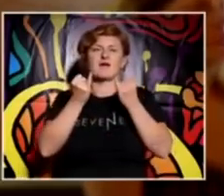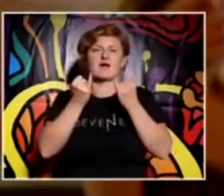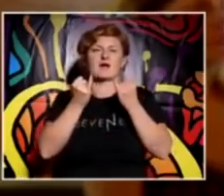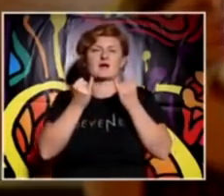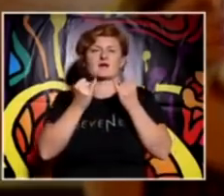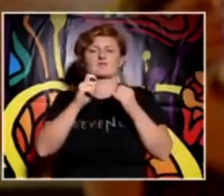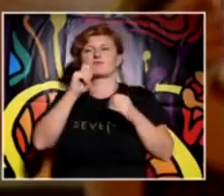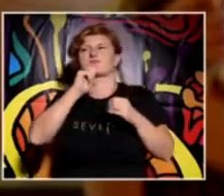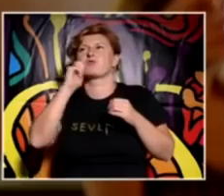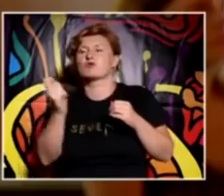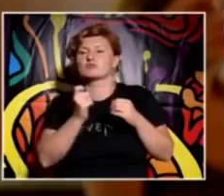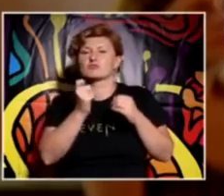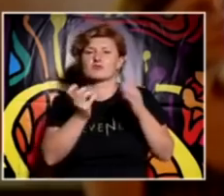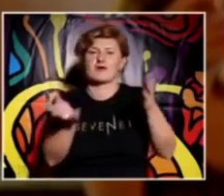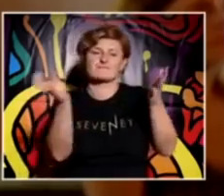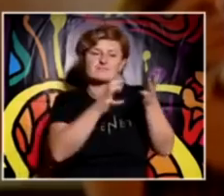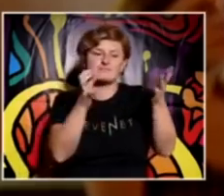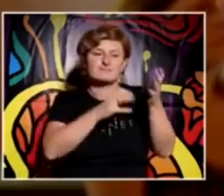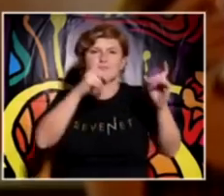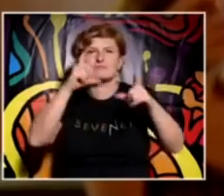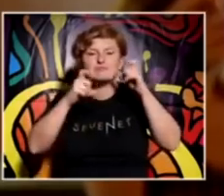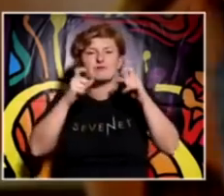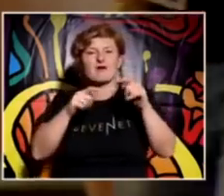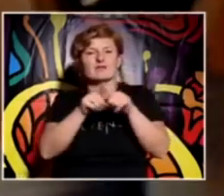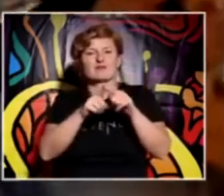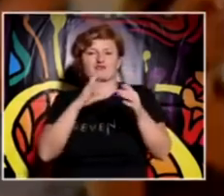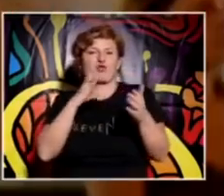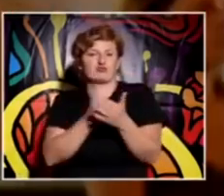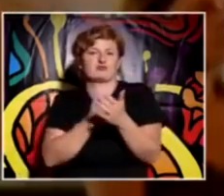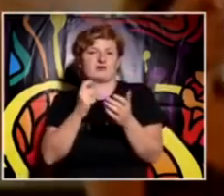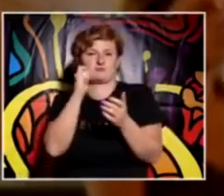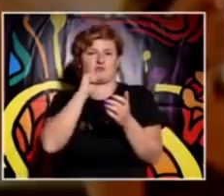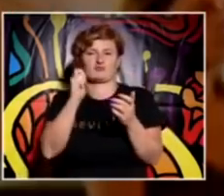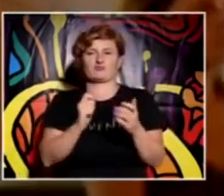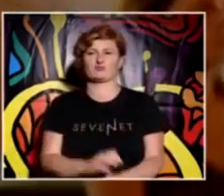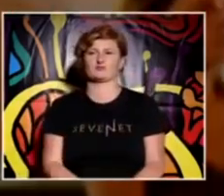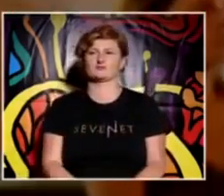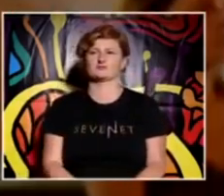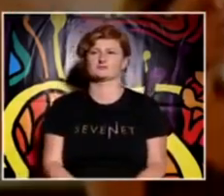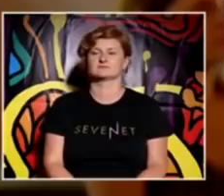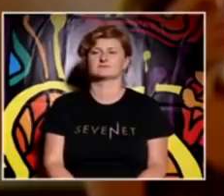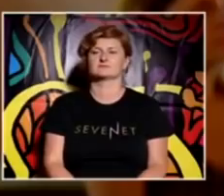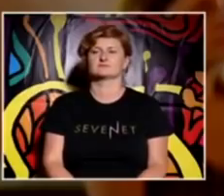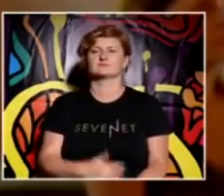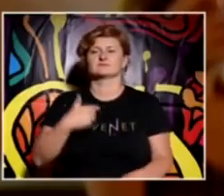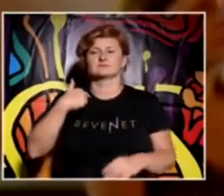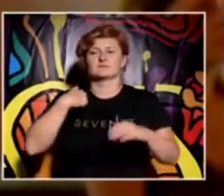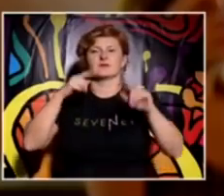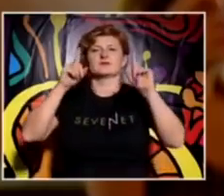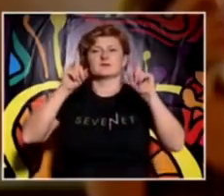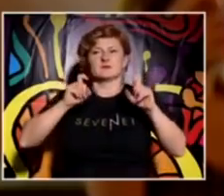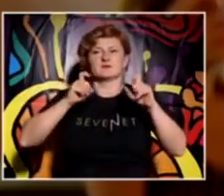podróż, żeby jednocześnie w niej być? Mam na myśli to, że też od jakiegoś czasu zaczęłam z